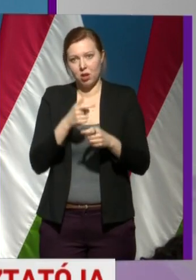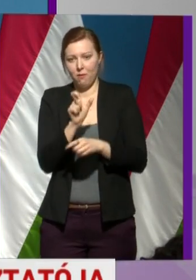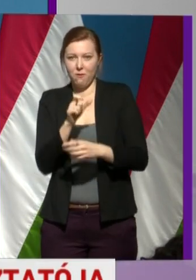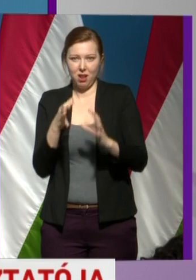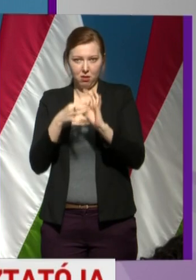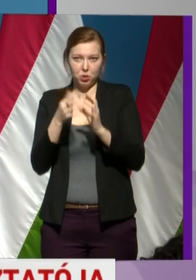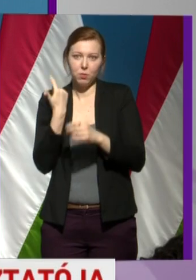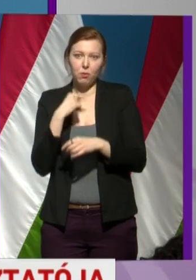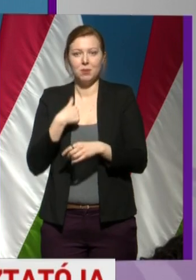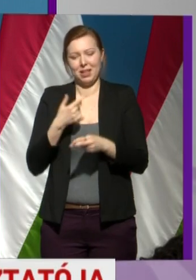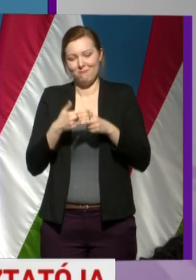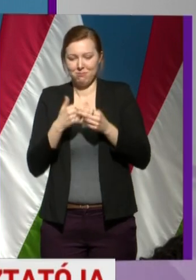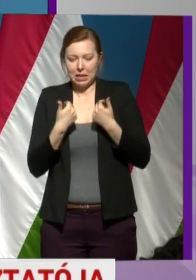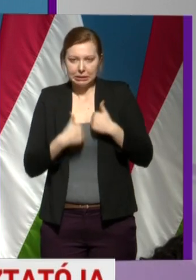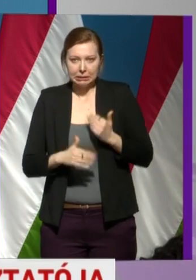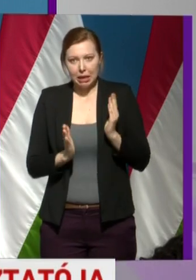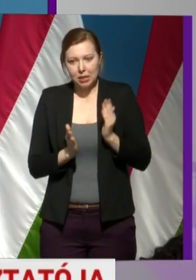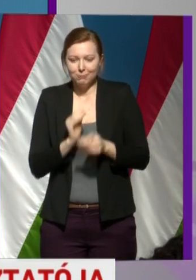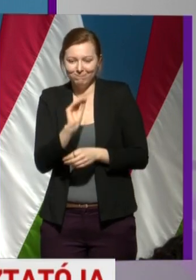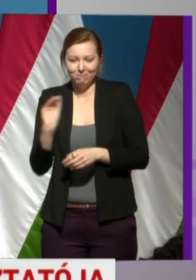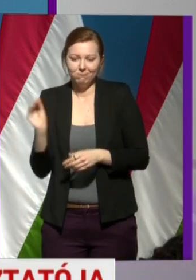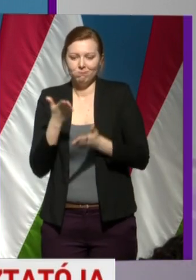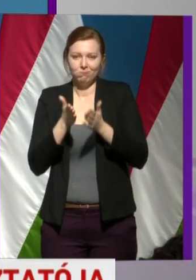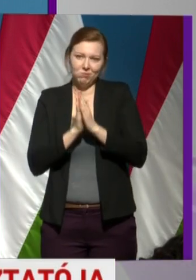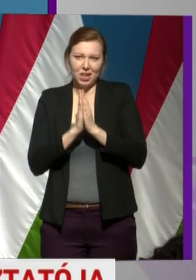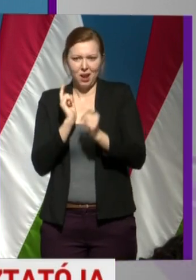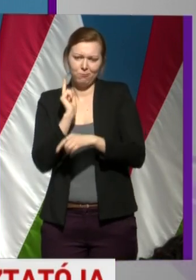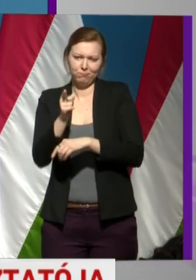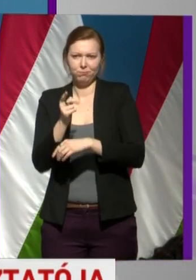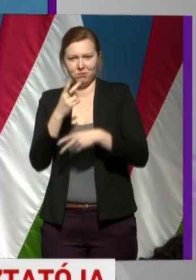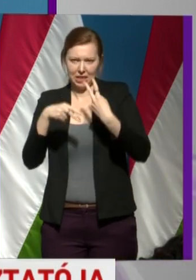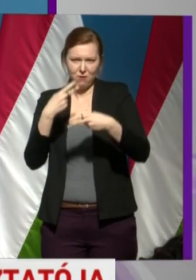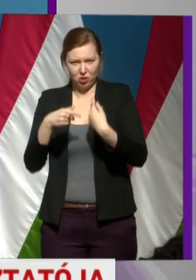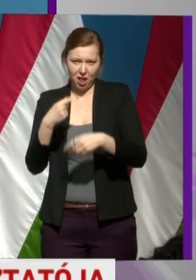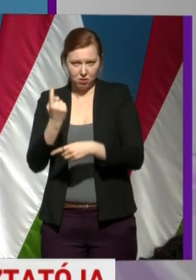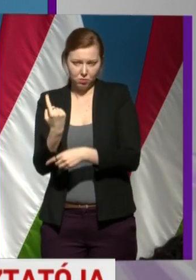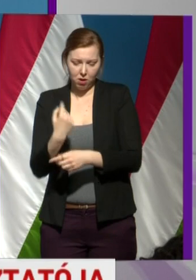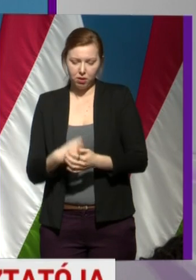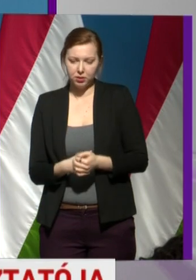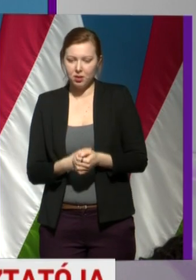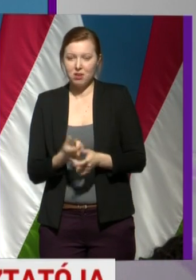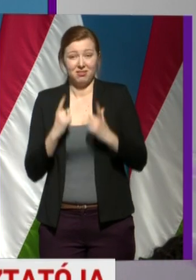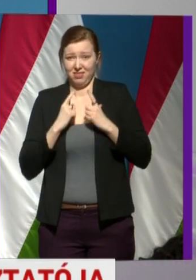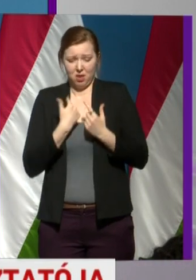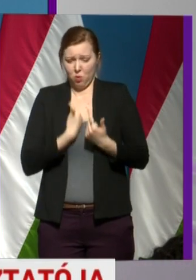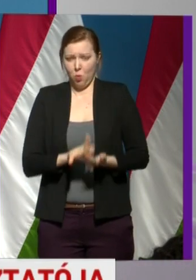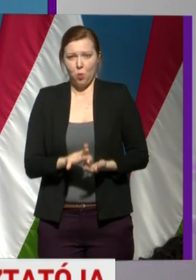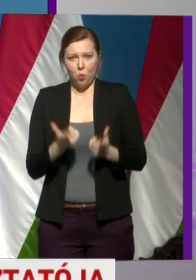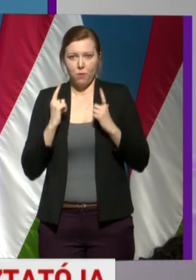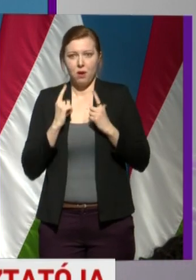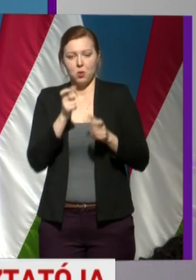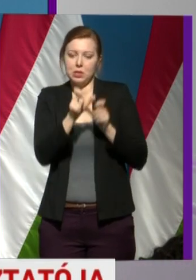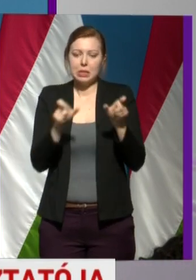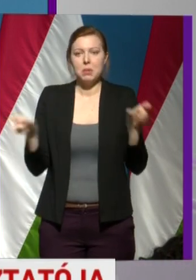kapcsolatban voltam, de beteg vagyok, és kérlek, hogy menj el kivizsgálásra. Azt ne várják tőlünk, hogy személy